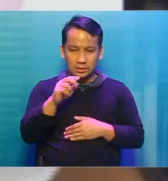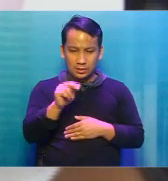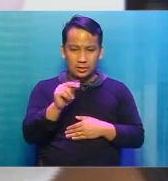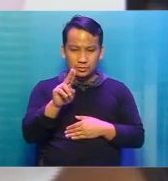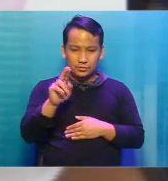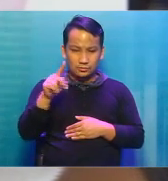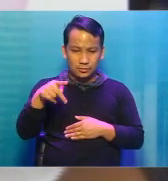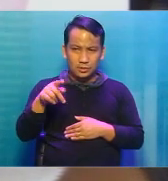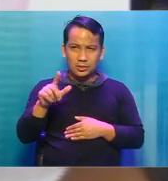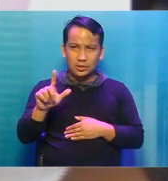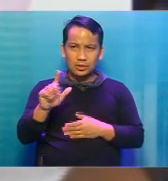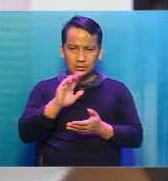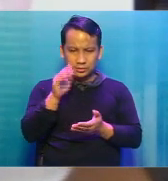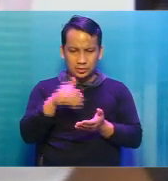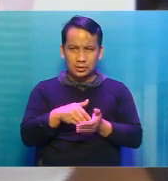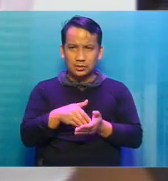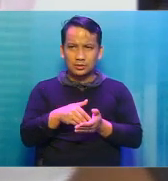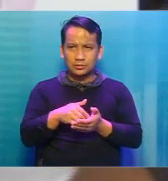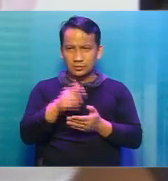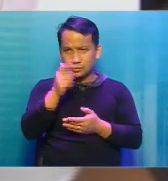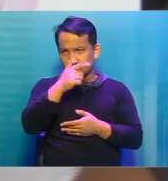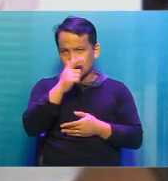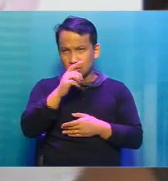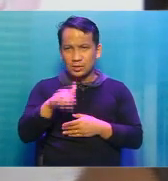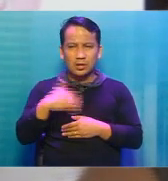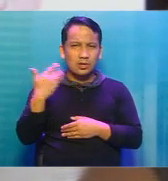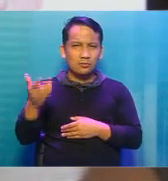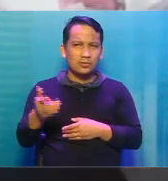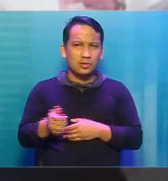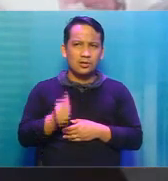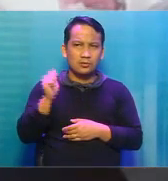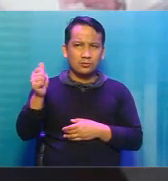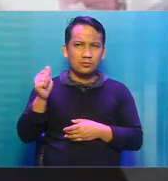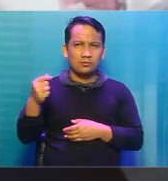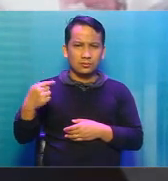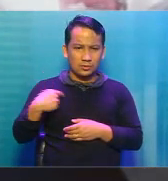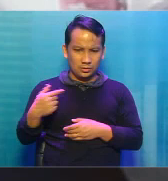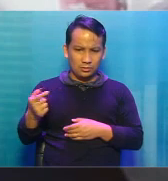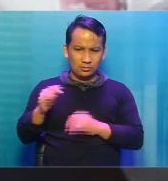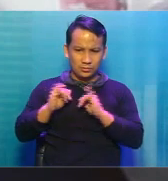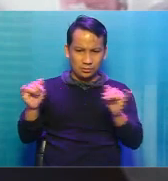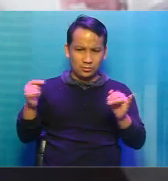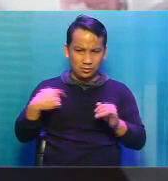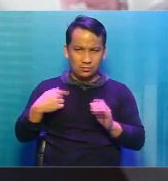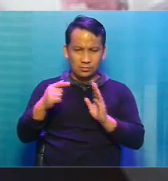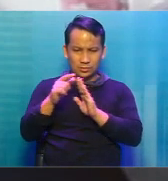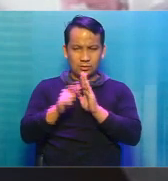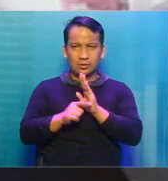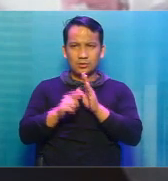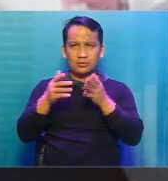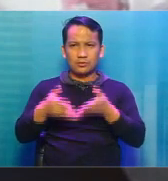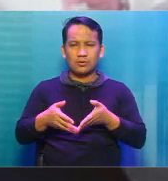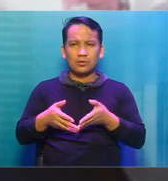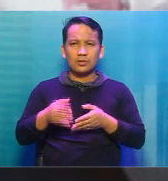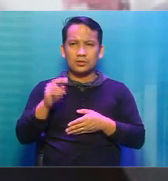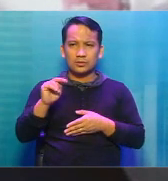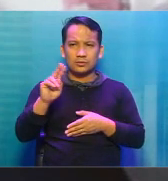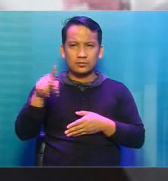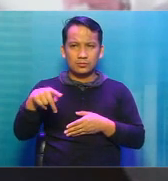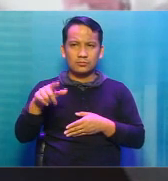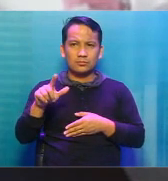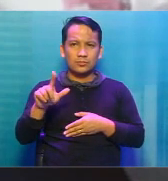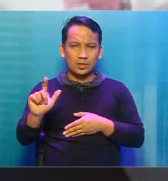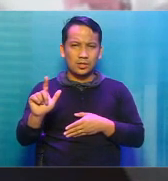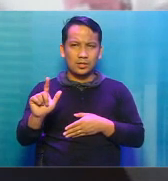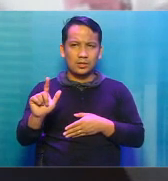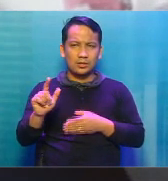NUPL Central Luzon ang alegasyon ni Calida. Anila, sila pa rin ang mga abogado ng mga AITA, pero inamin ng NUPL na may